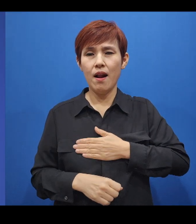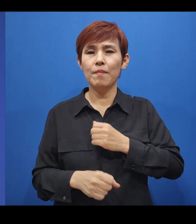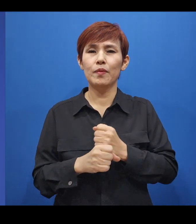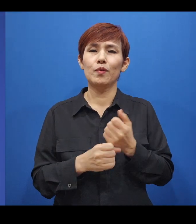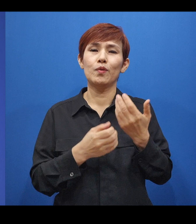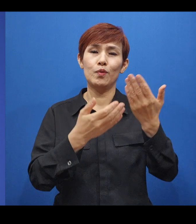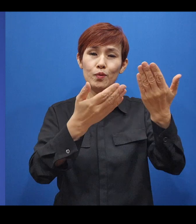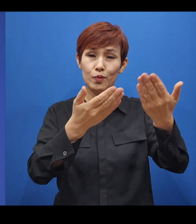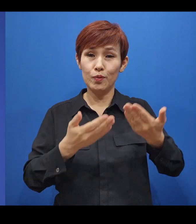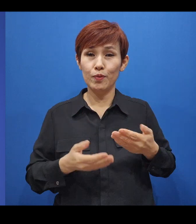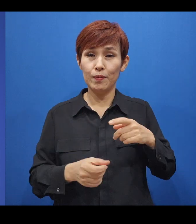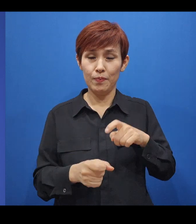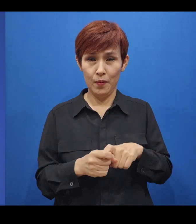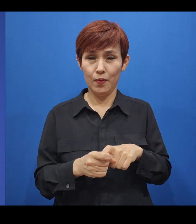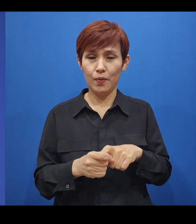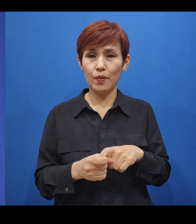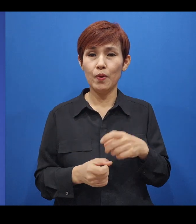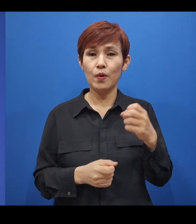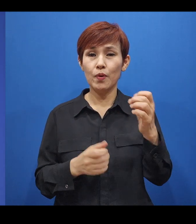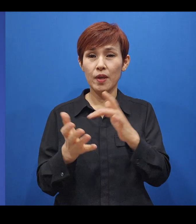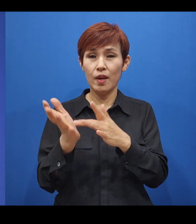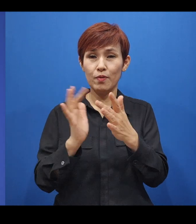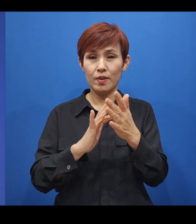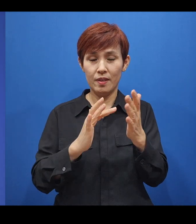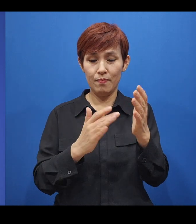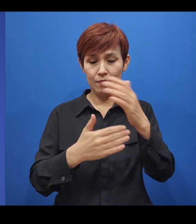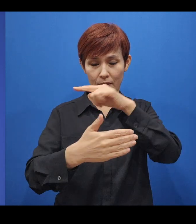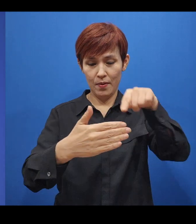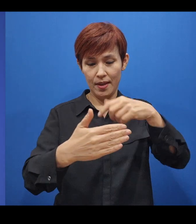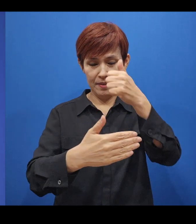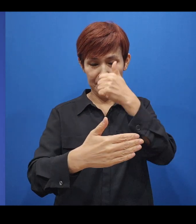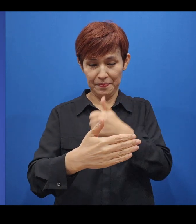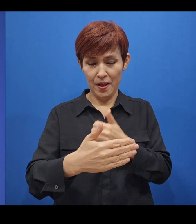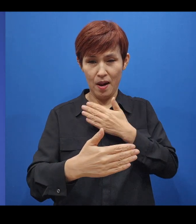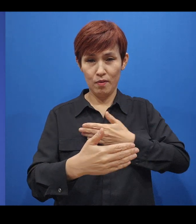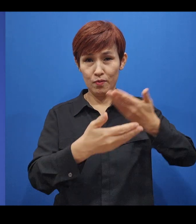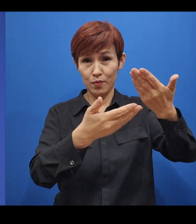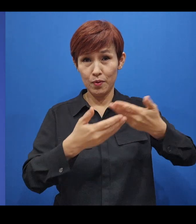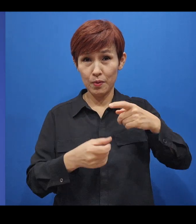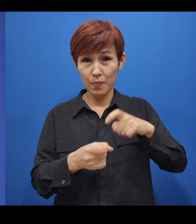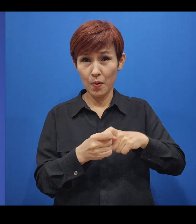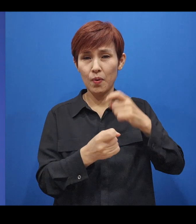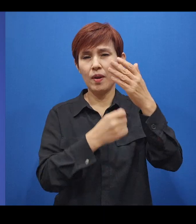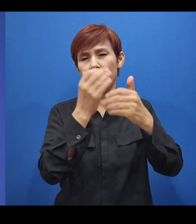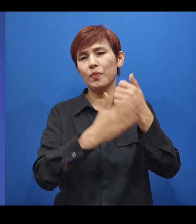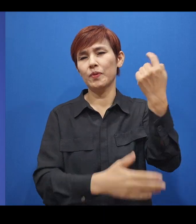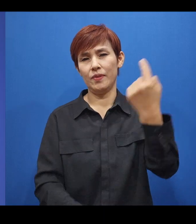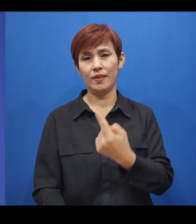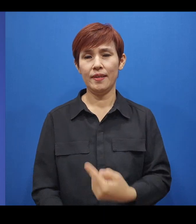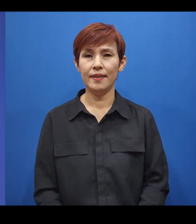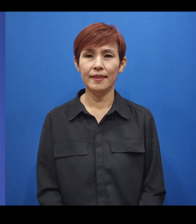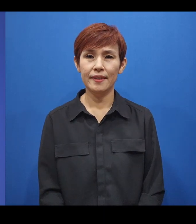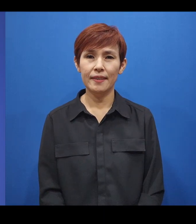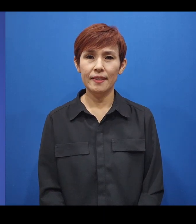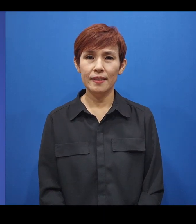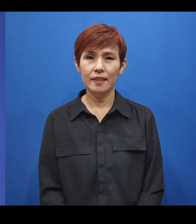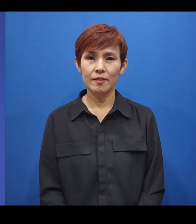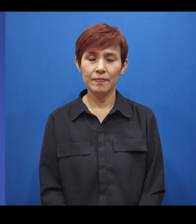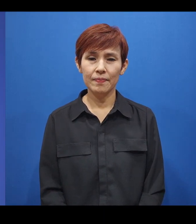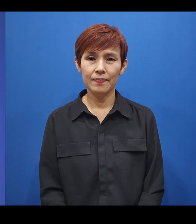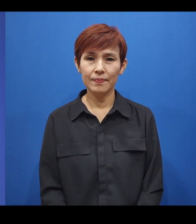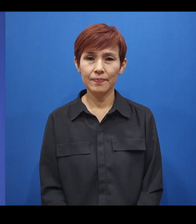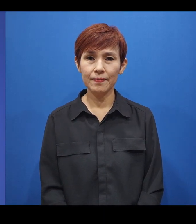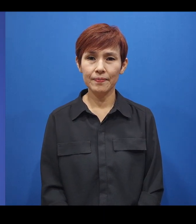하시려고, 또 예수님이 우리 가운데 거하심을 알게 하시려고 하나님이 오셨다. 근데 이것만으로도 안